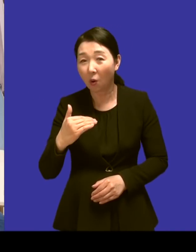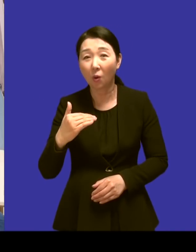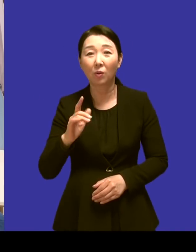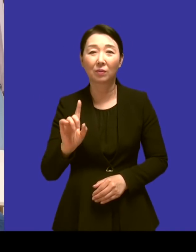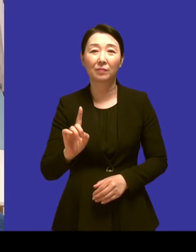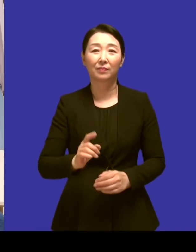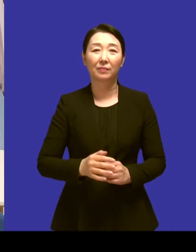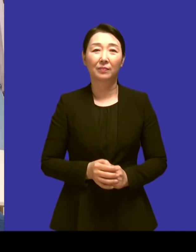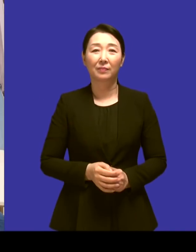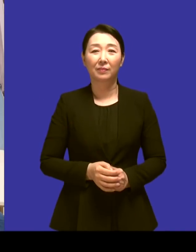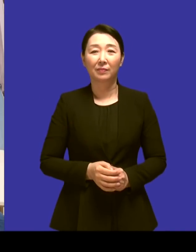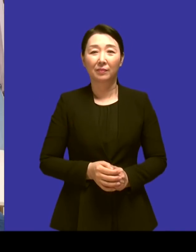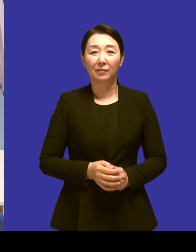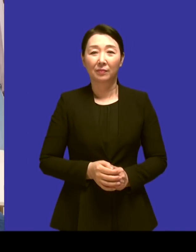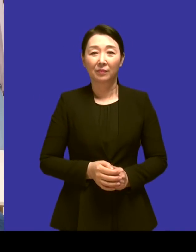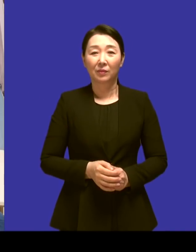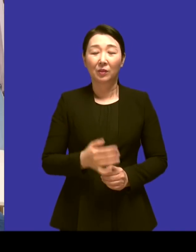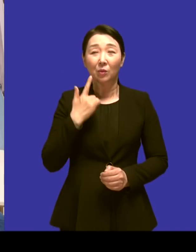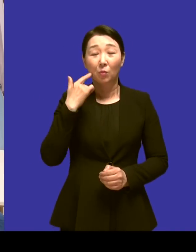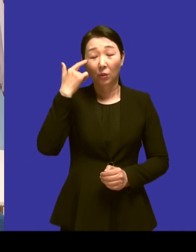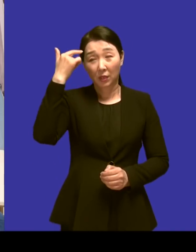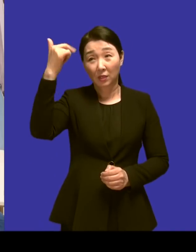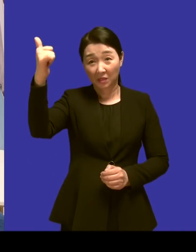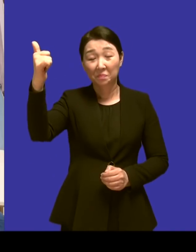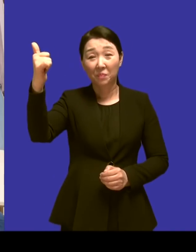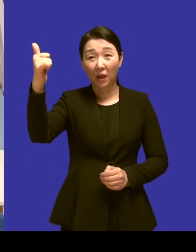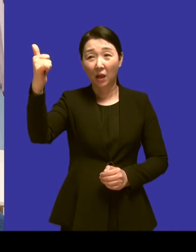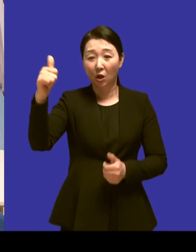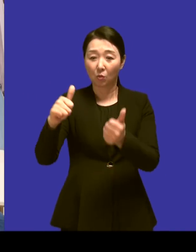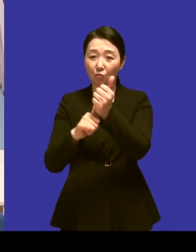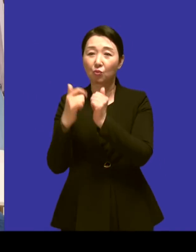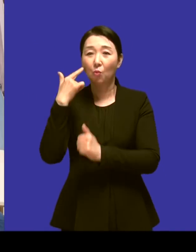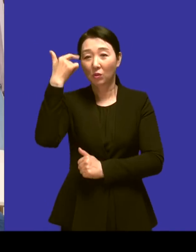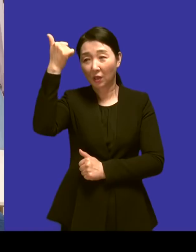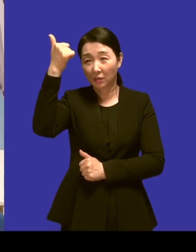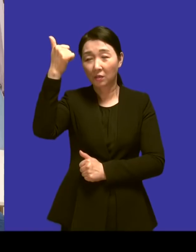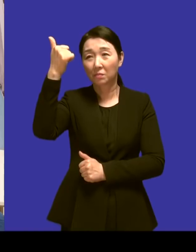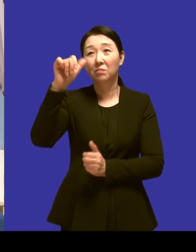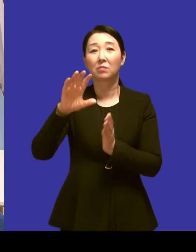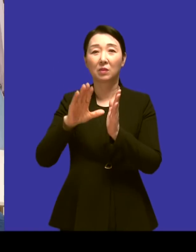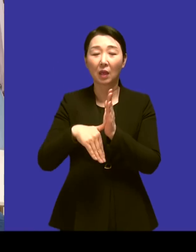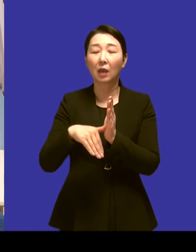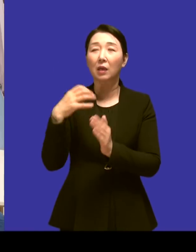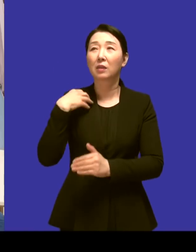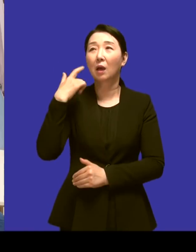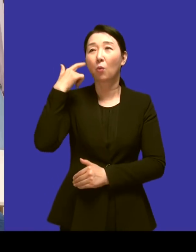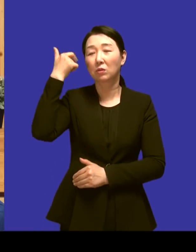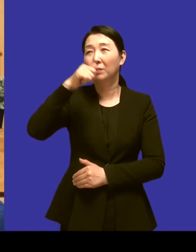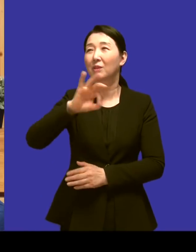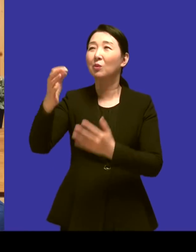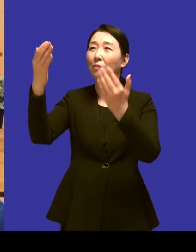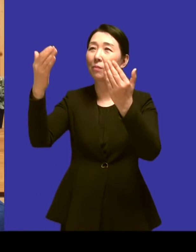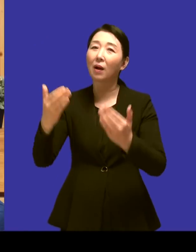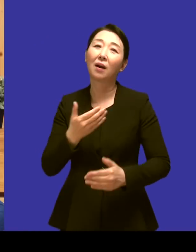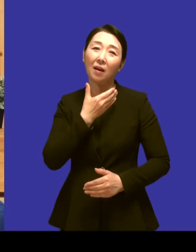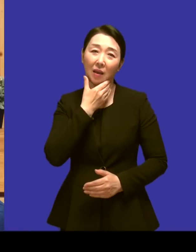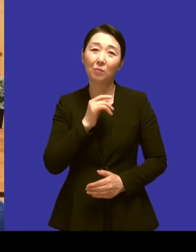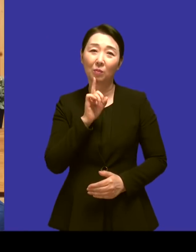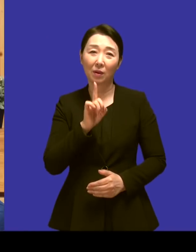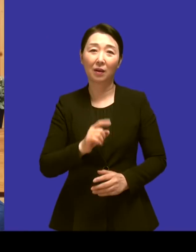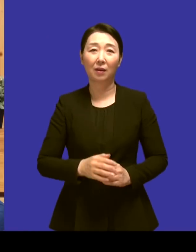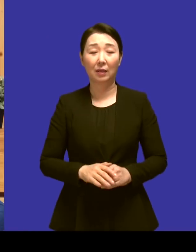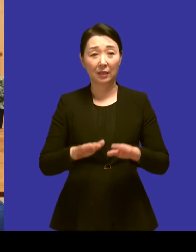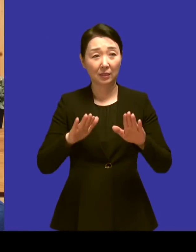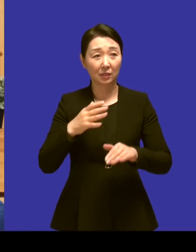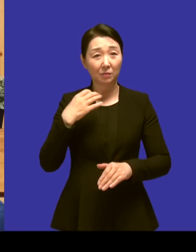건 목사님이 부교육자 시절 때는 네. 담임 목사님의 인정을 받는 게 그렇게 행복했대요. 네. 근데